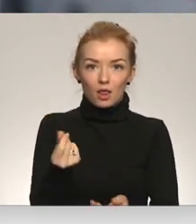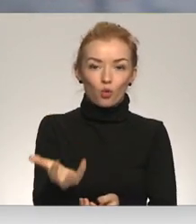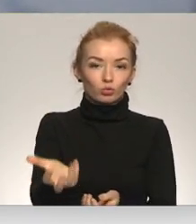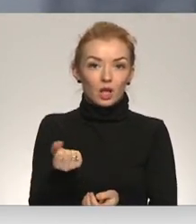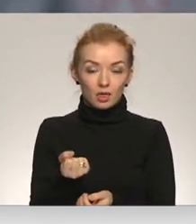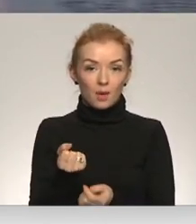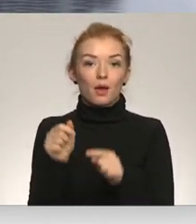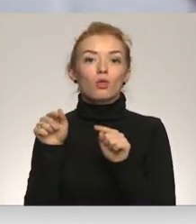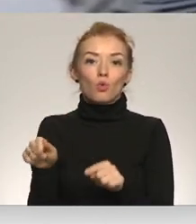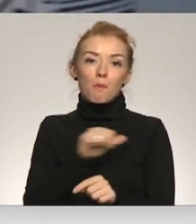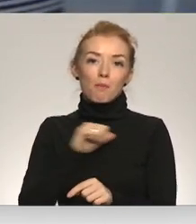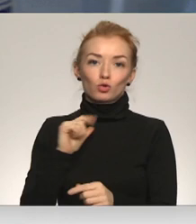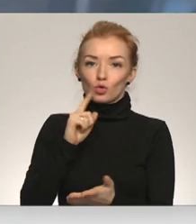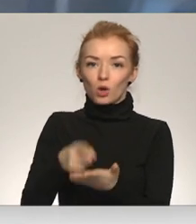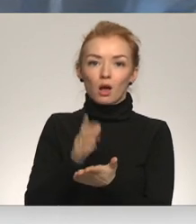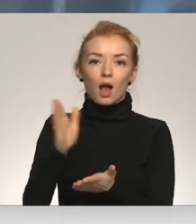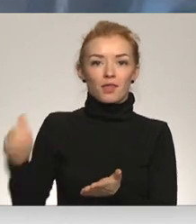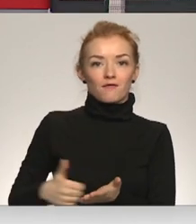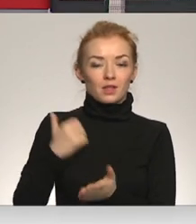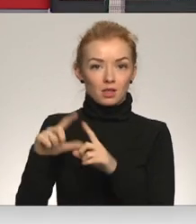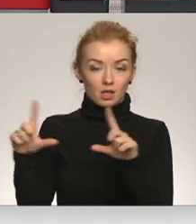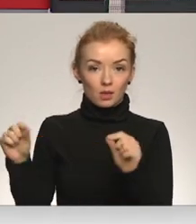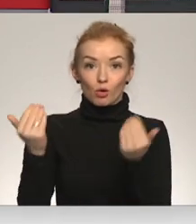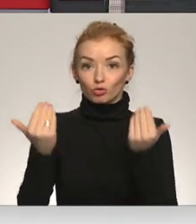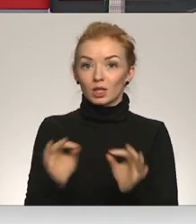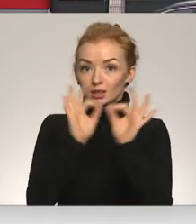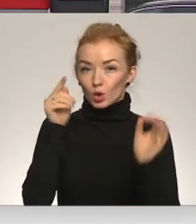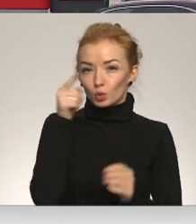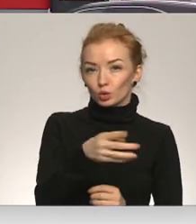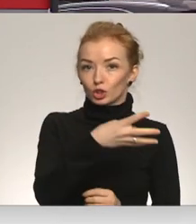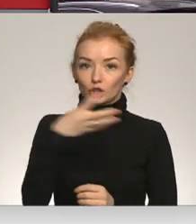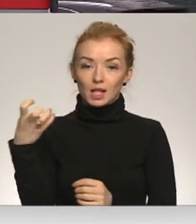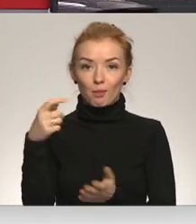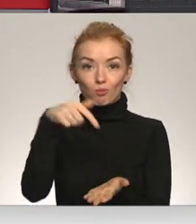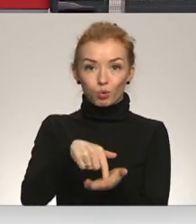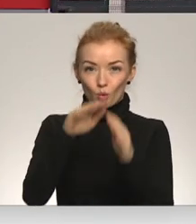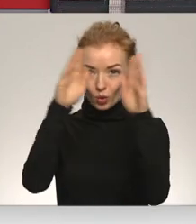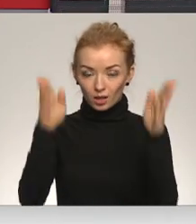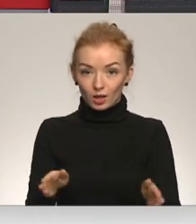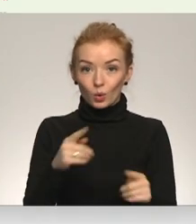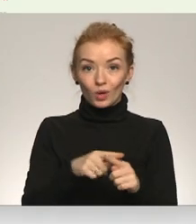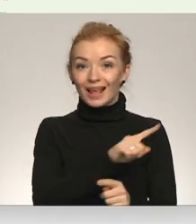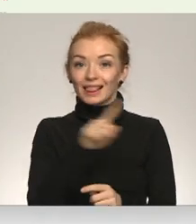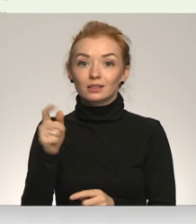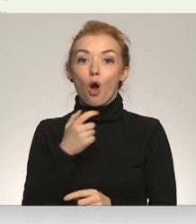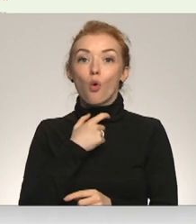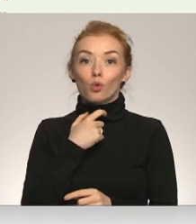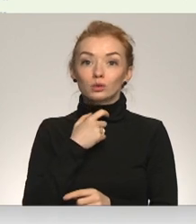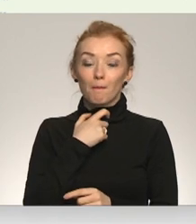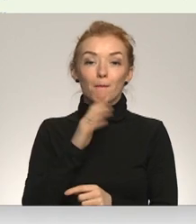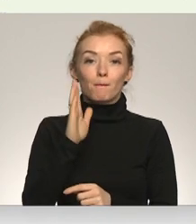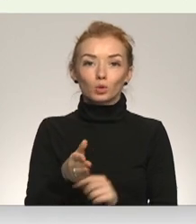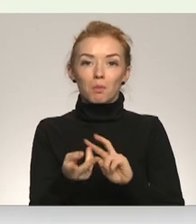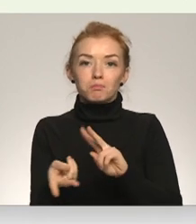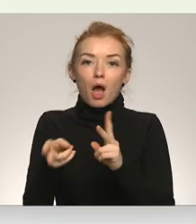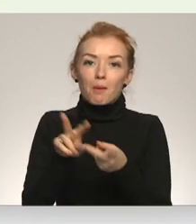To nosaka katrs tirgotājs. Šodien darbu sāk ap 1400 depozīta punktu, un līdz 1. augustam būs pārējais posms, kurā